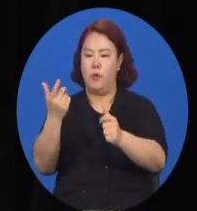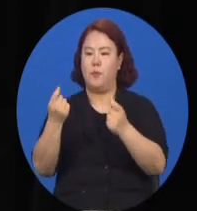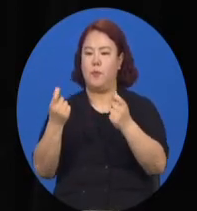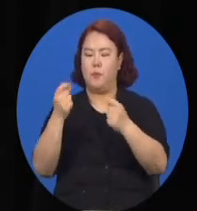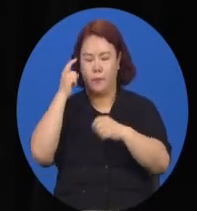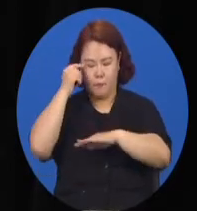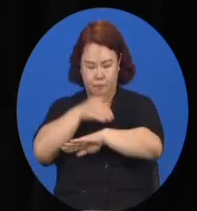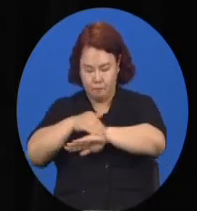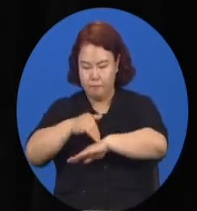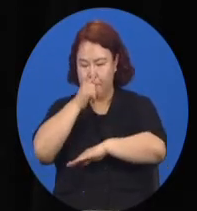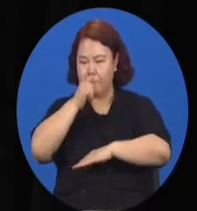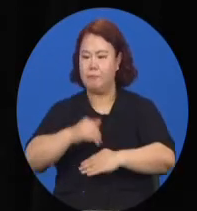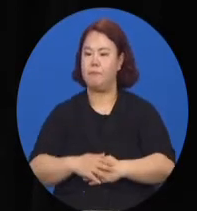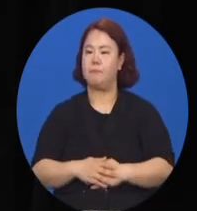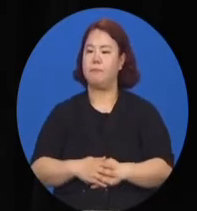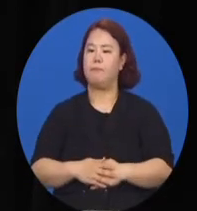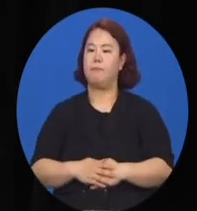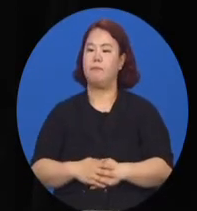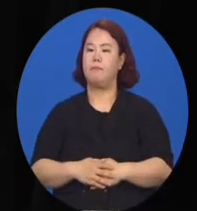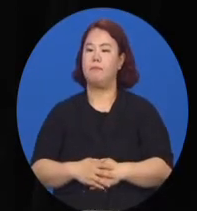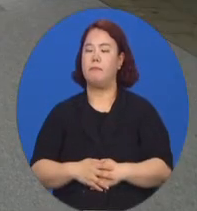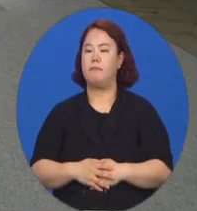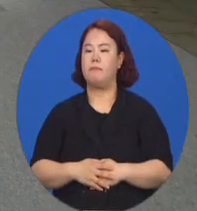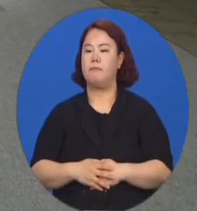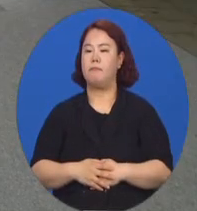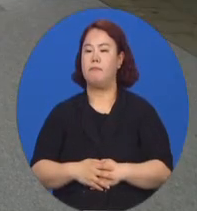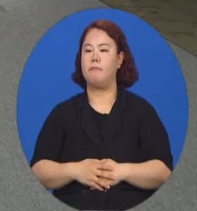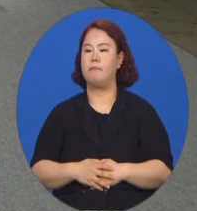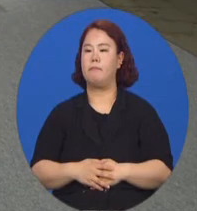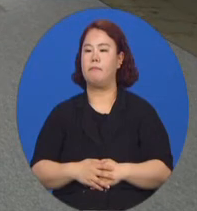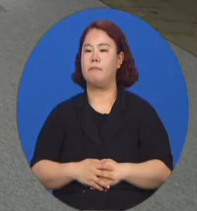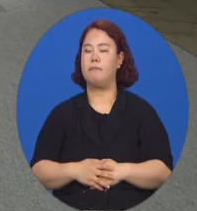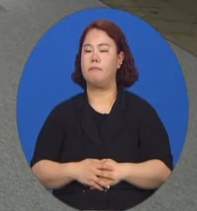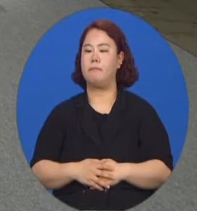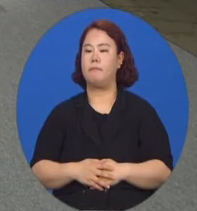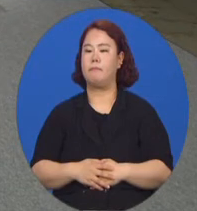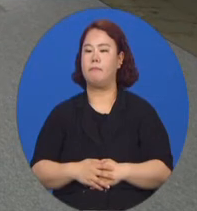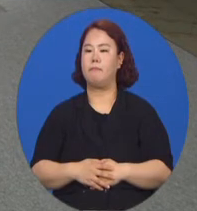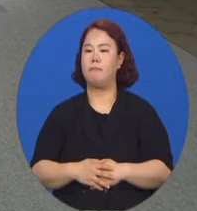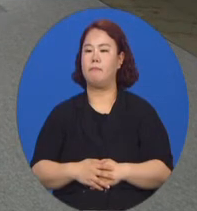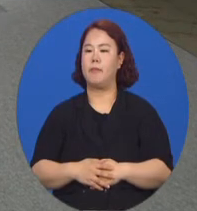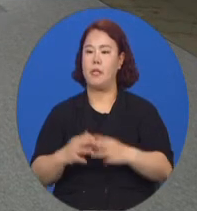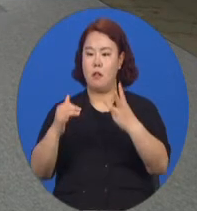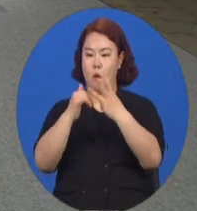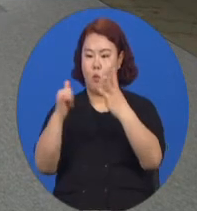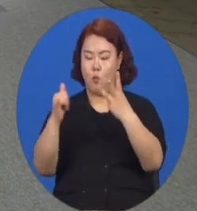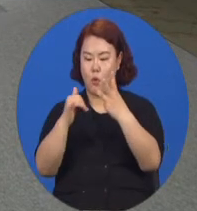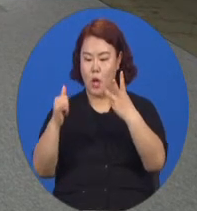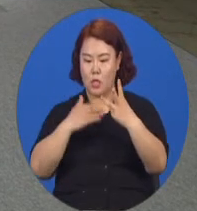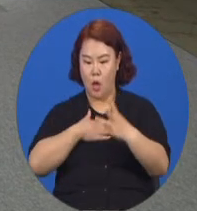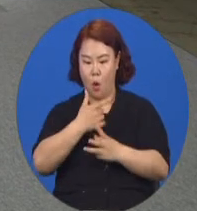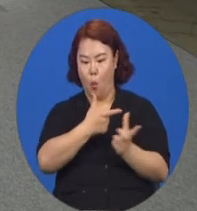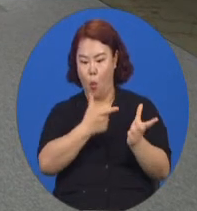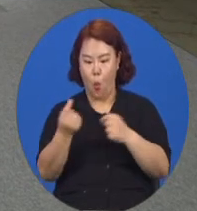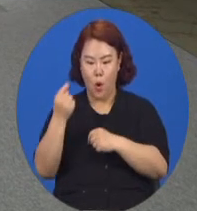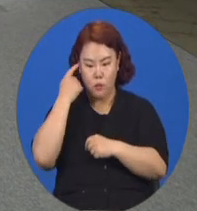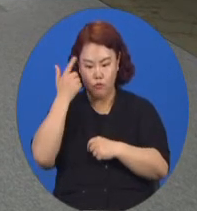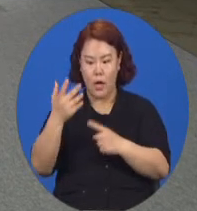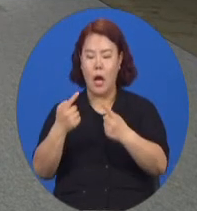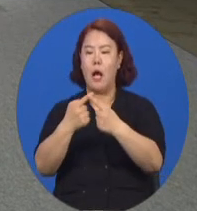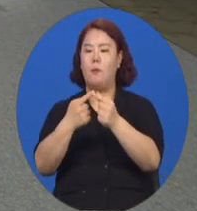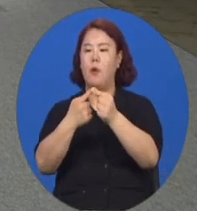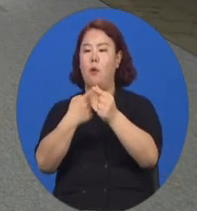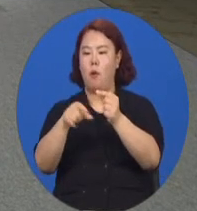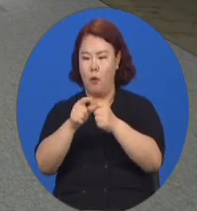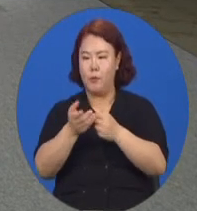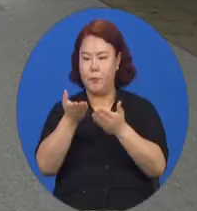그럴 계획입니다. 이상입니다. 네, 답변 다 하셨습니까? 네. 예. 자, 세 분께 제가 공통 질문 하나만 더 드리도록